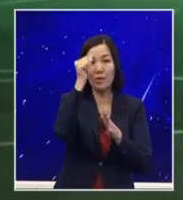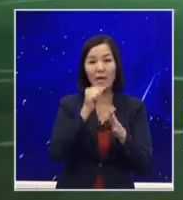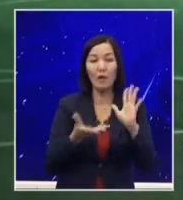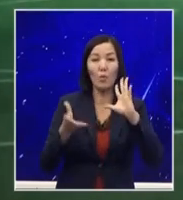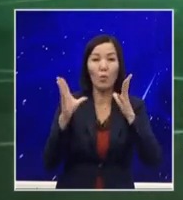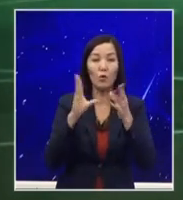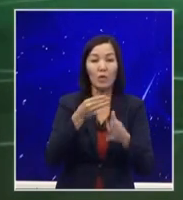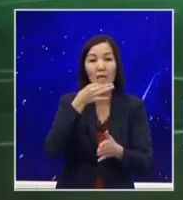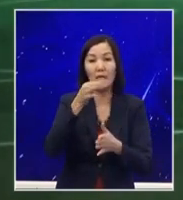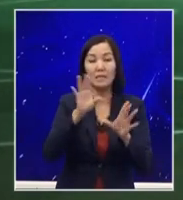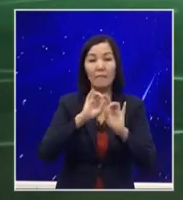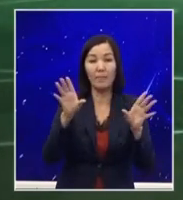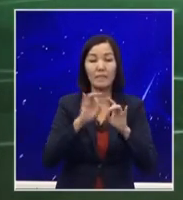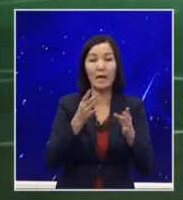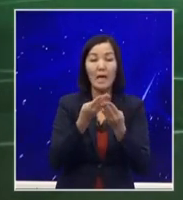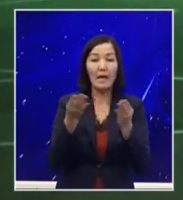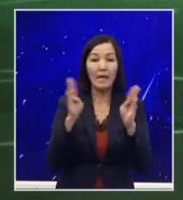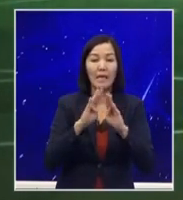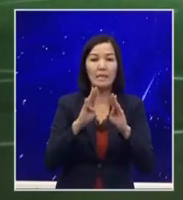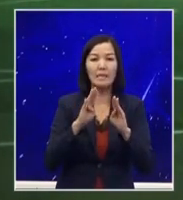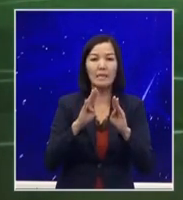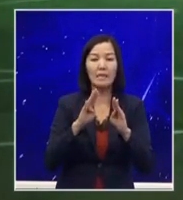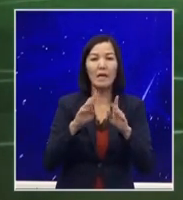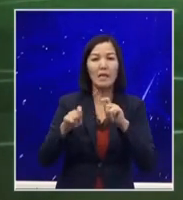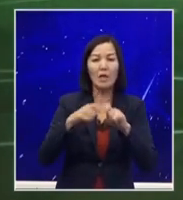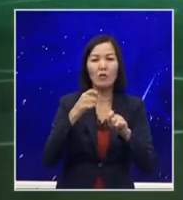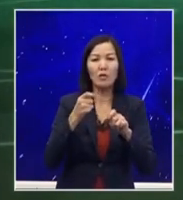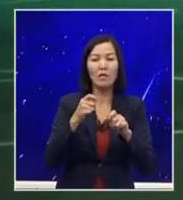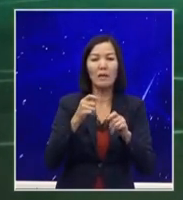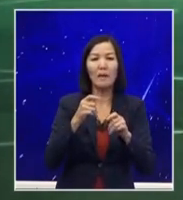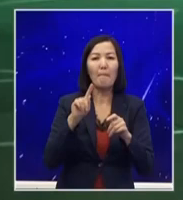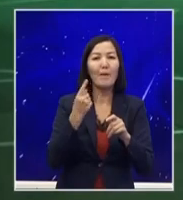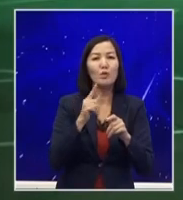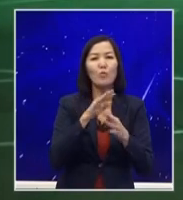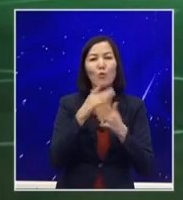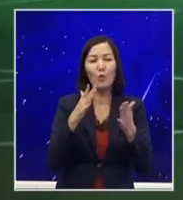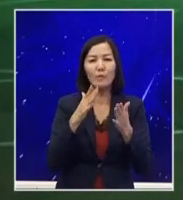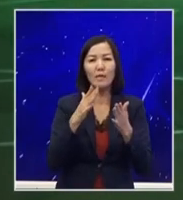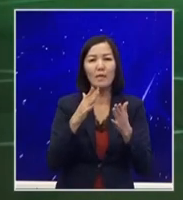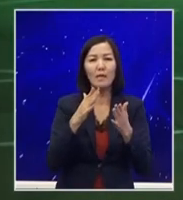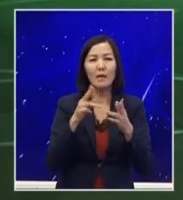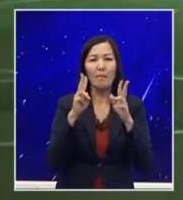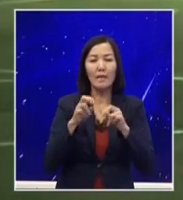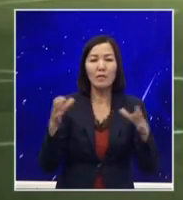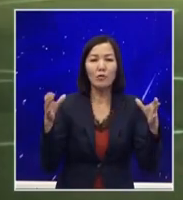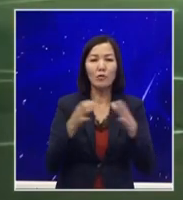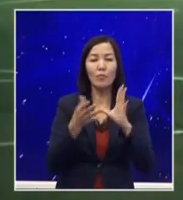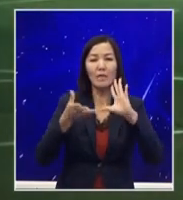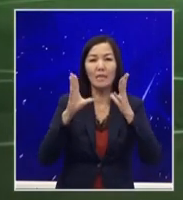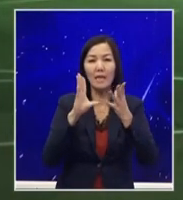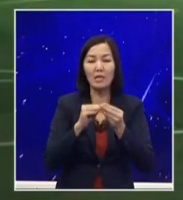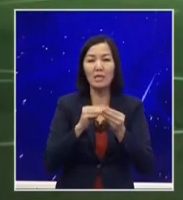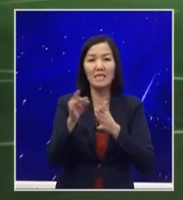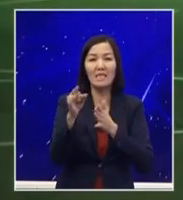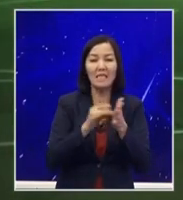облысында карантин ережелерін бұзу дерегі неге көп тіркелді деген сауалға бұл мониторингтік топтар жұмысының нәтижесі дер